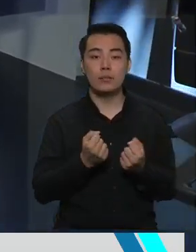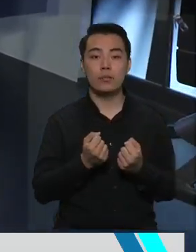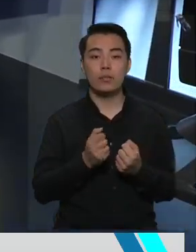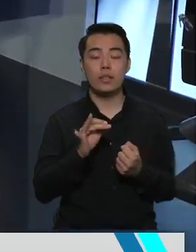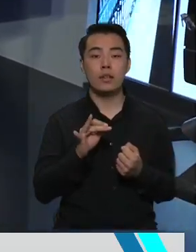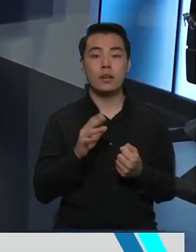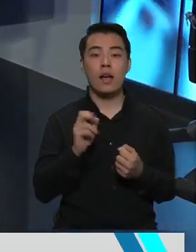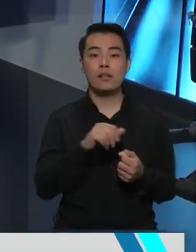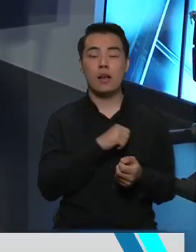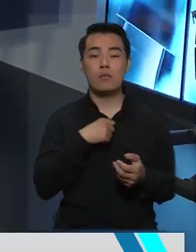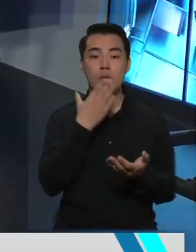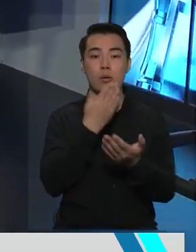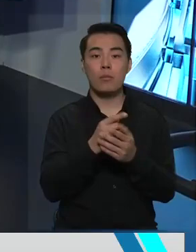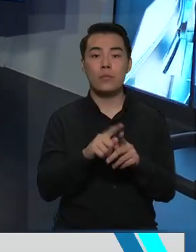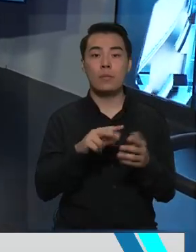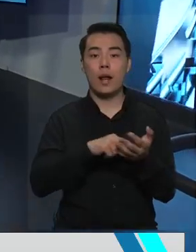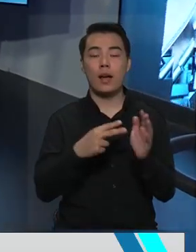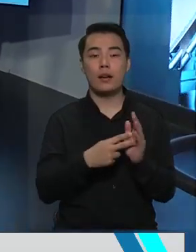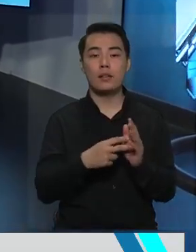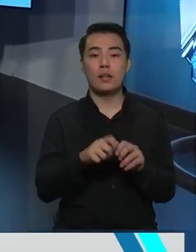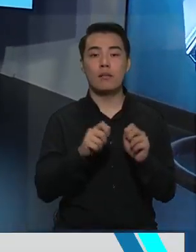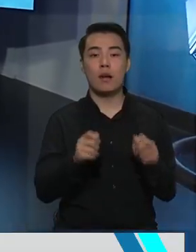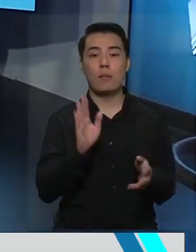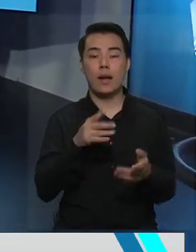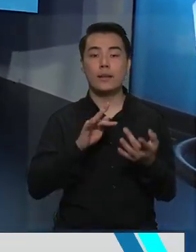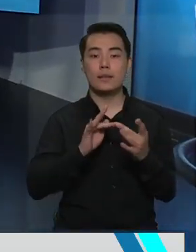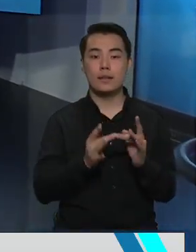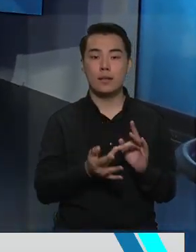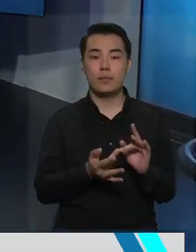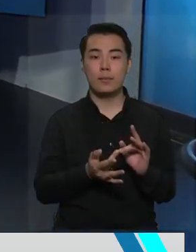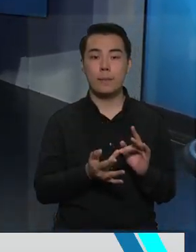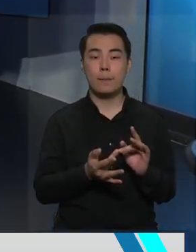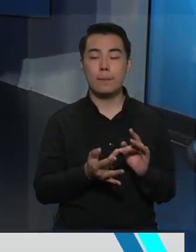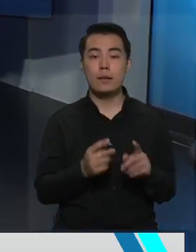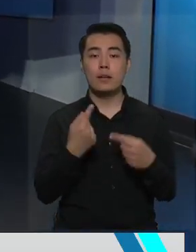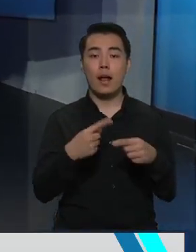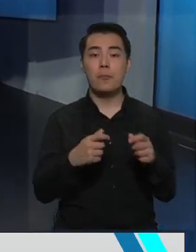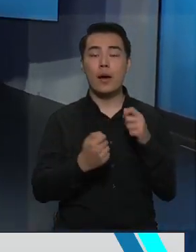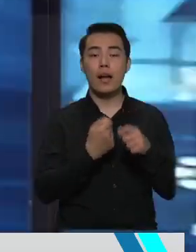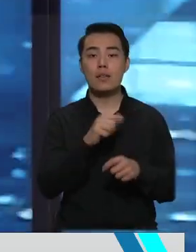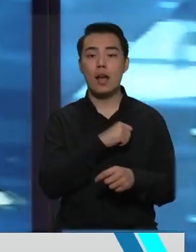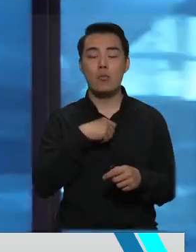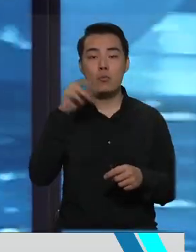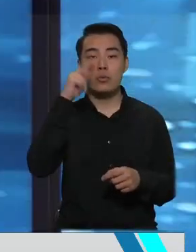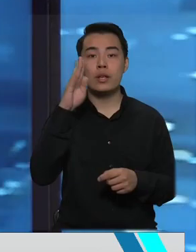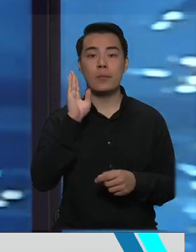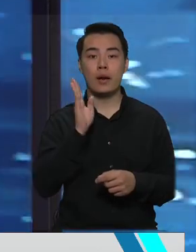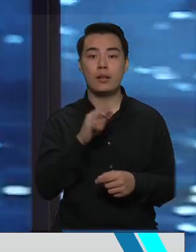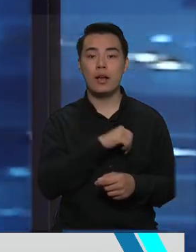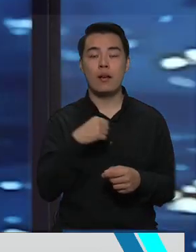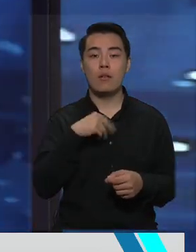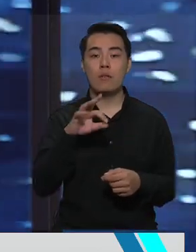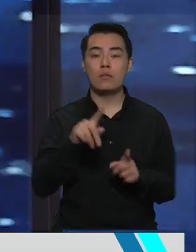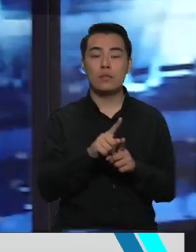какие-то свои собственные проекты разрабатываем и учимся в интернете различные материалы изучаем Сами мы делаем